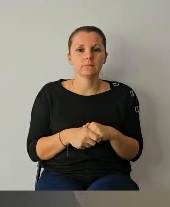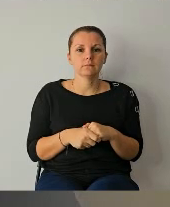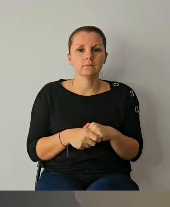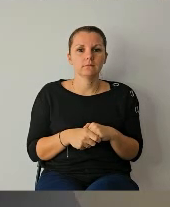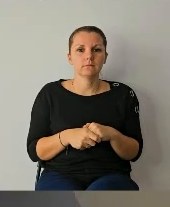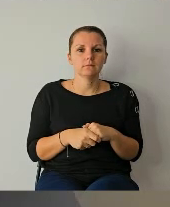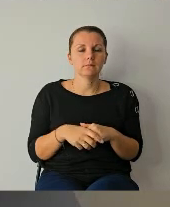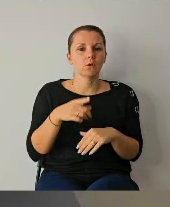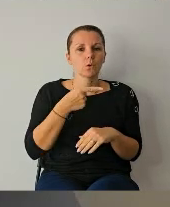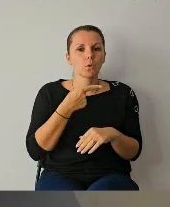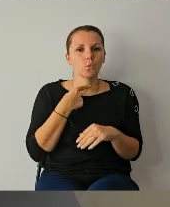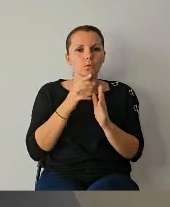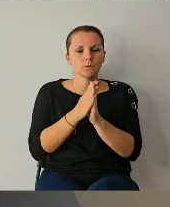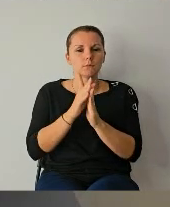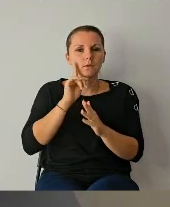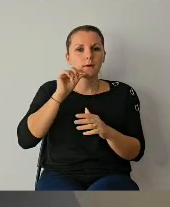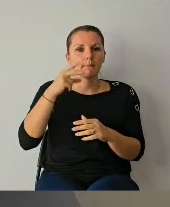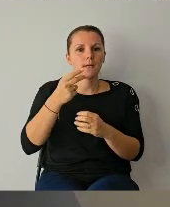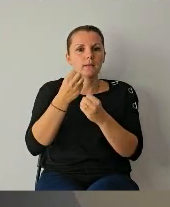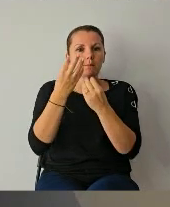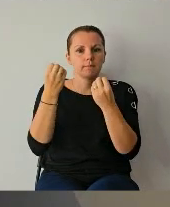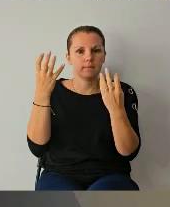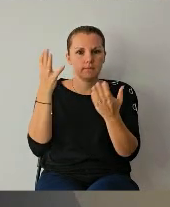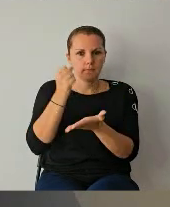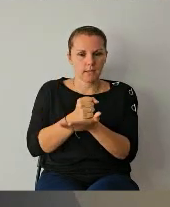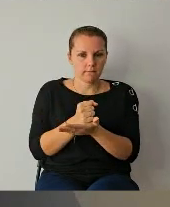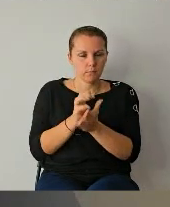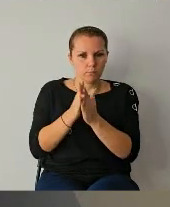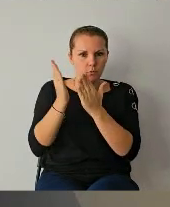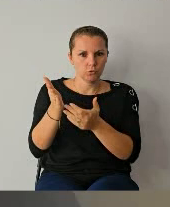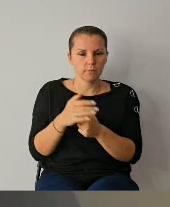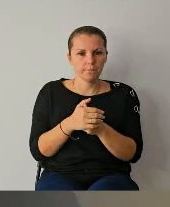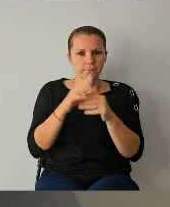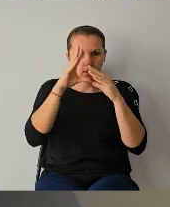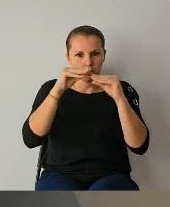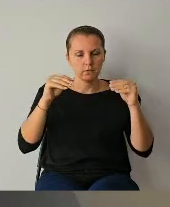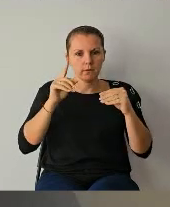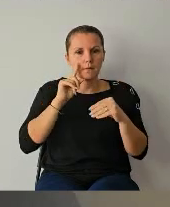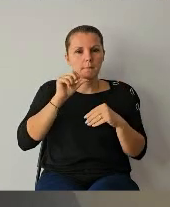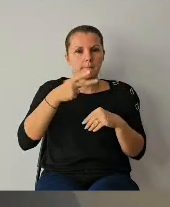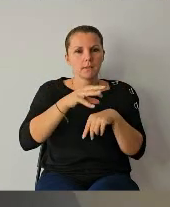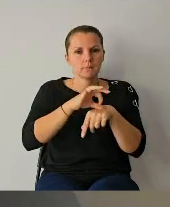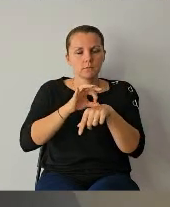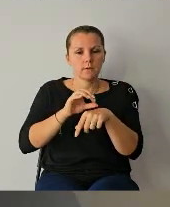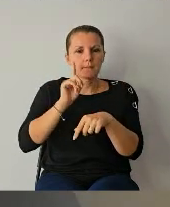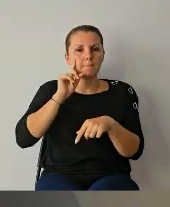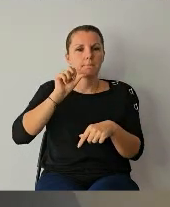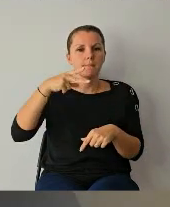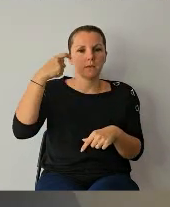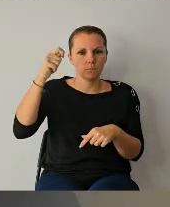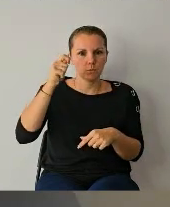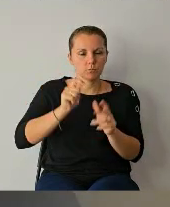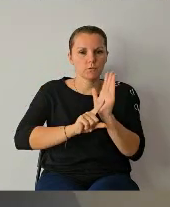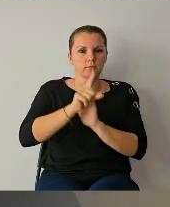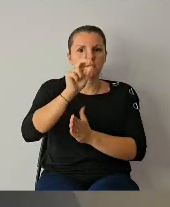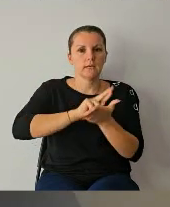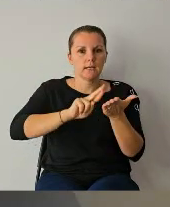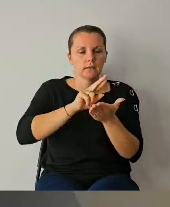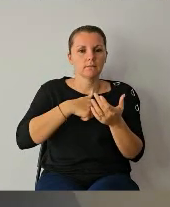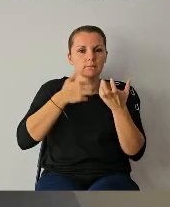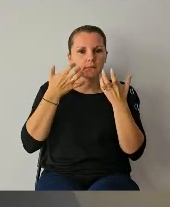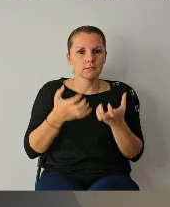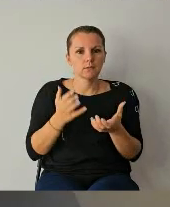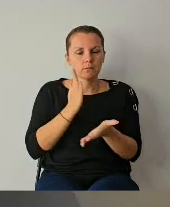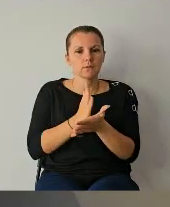Dziękuję. O głos prosi pan mecenas. Bardzo proszę, panie mecenasie. Szanowny panie przewodniczący, panie burmistrzu, Wysoka Rado. Ja